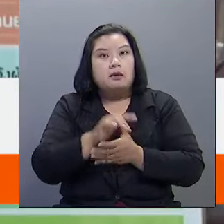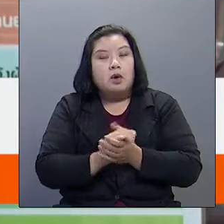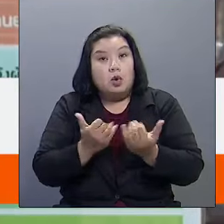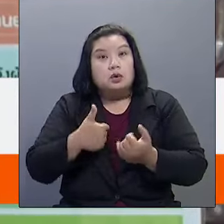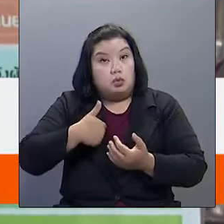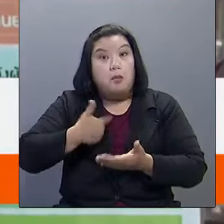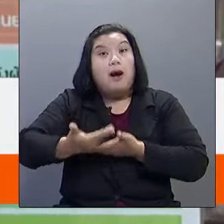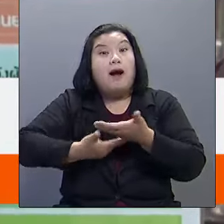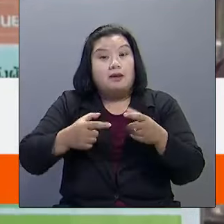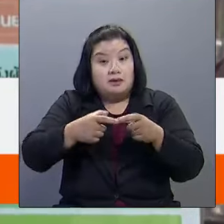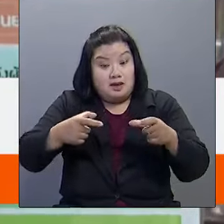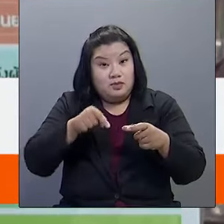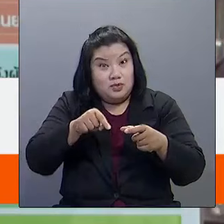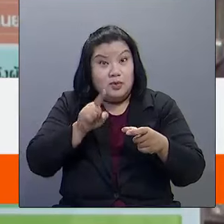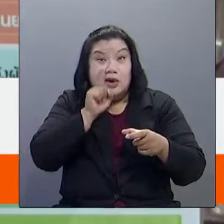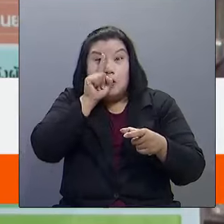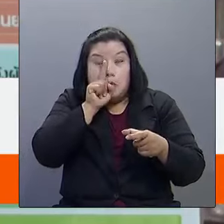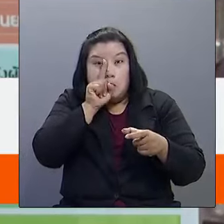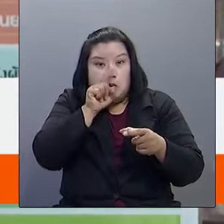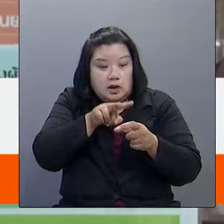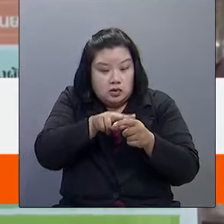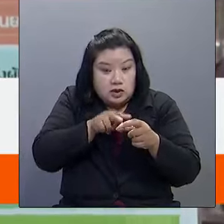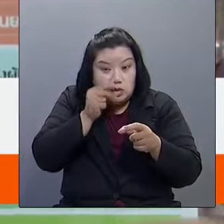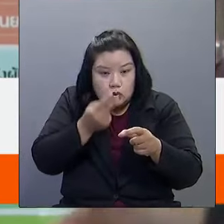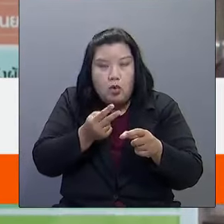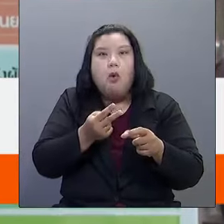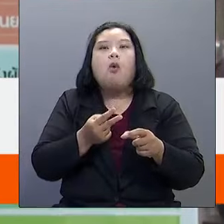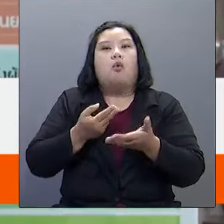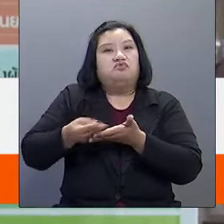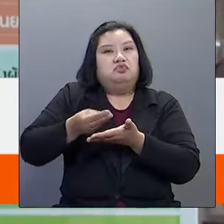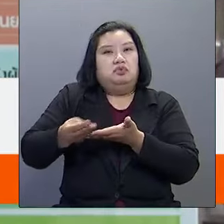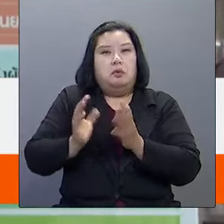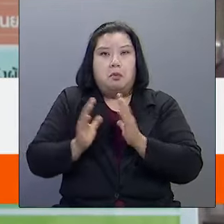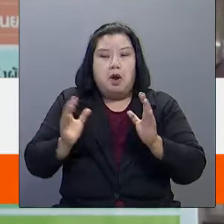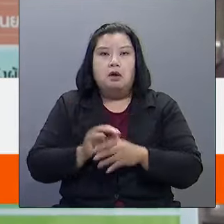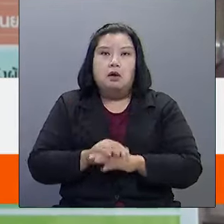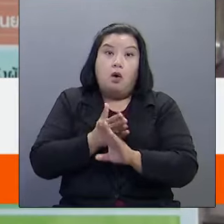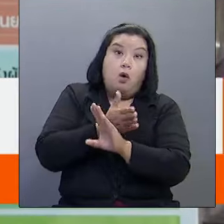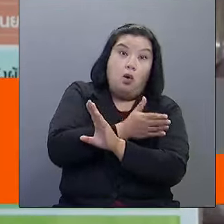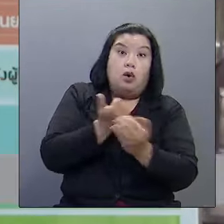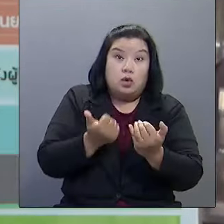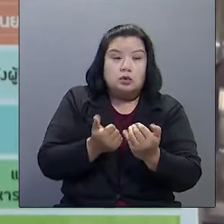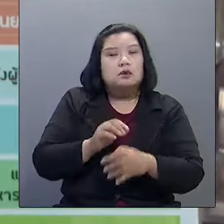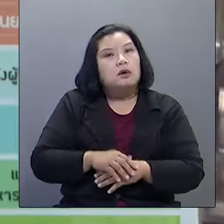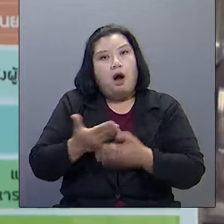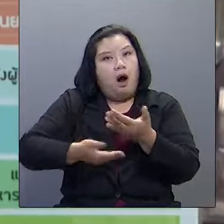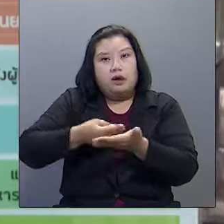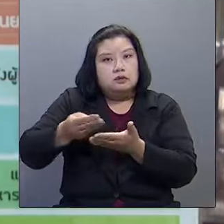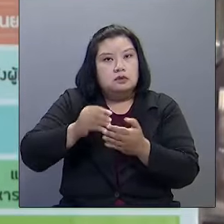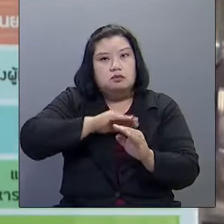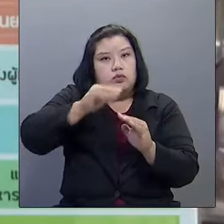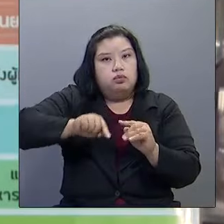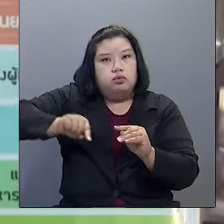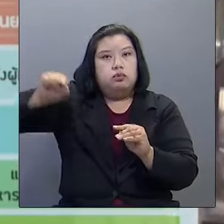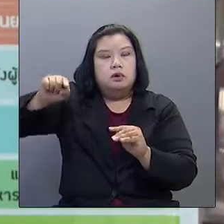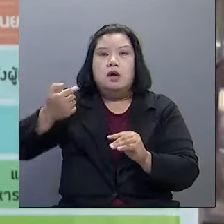ขาย TKก็กลับมาดีขึ้นครับเยอะกว่าช่วงก่อนครับจะเป็นทั้งกลุ่มวัยรุ่น